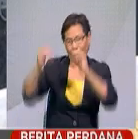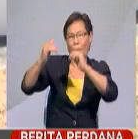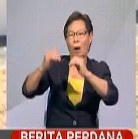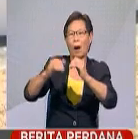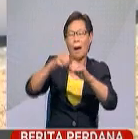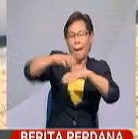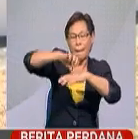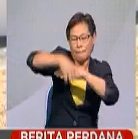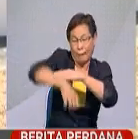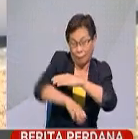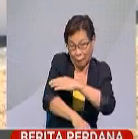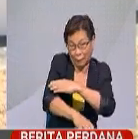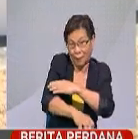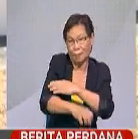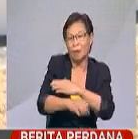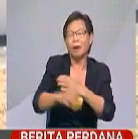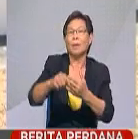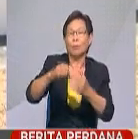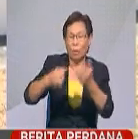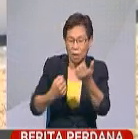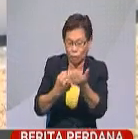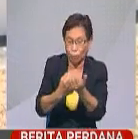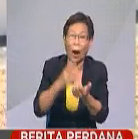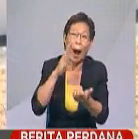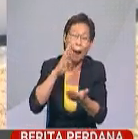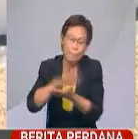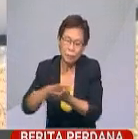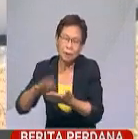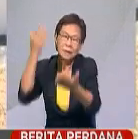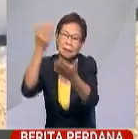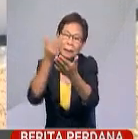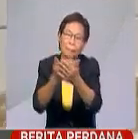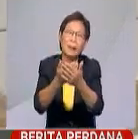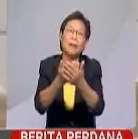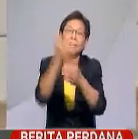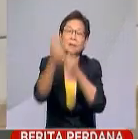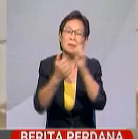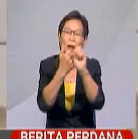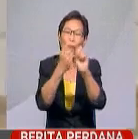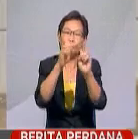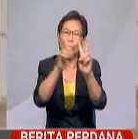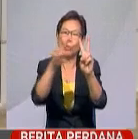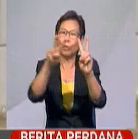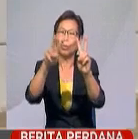Saga yang mampu menampung air terawat sehingga tahun 2040.